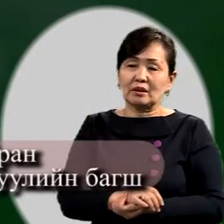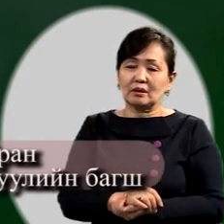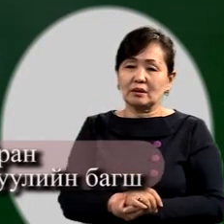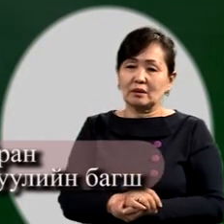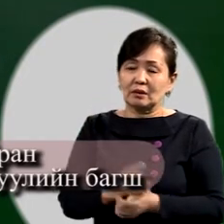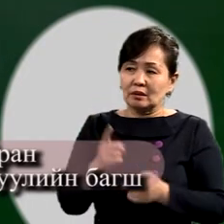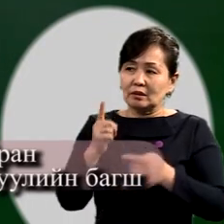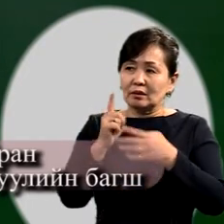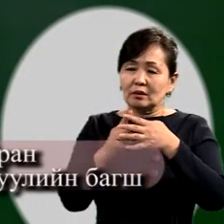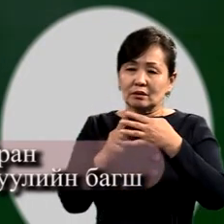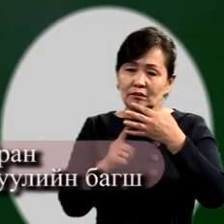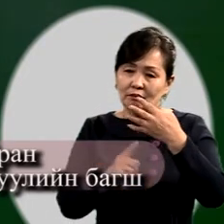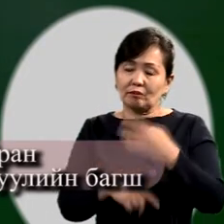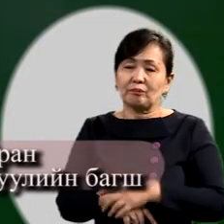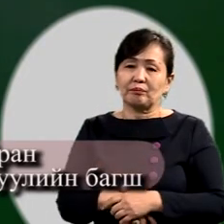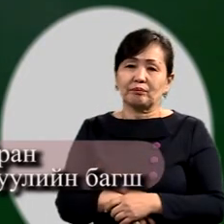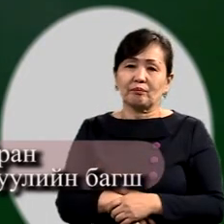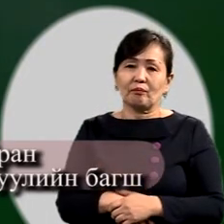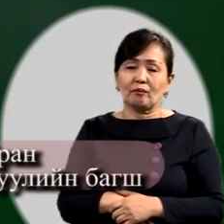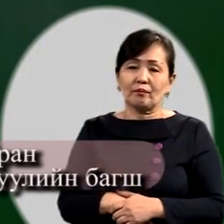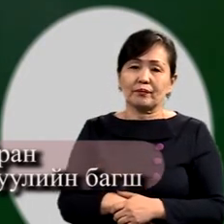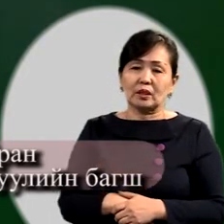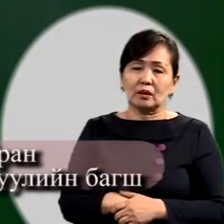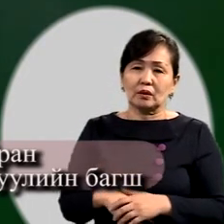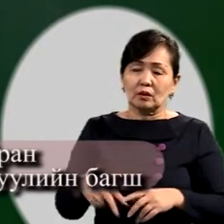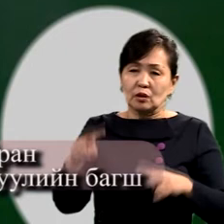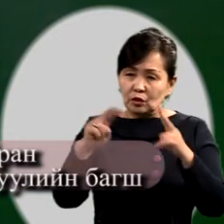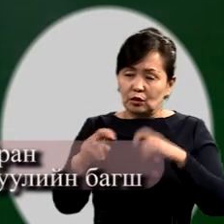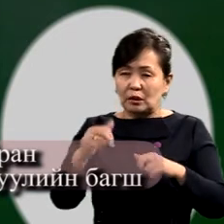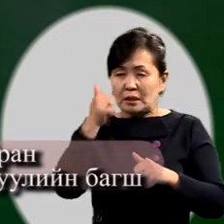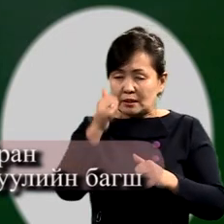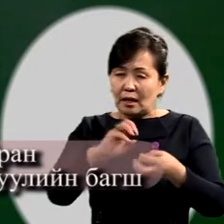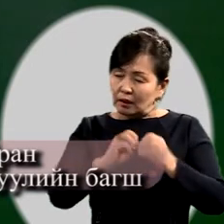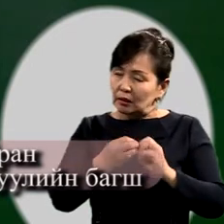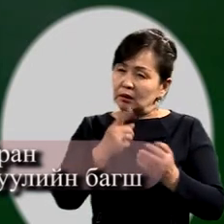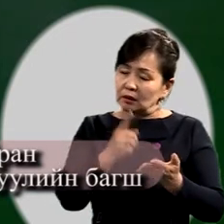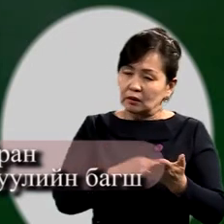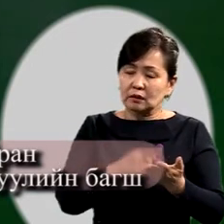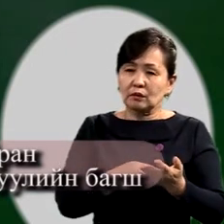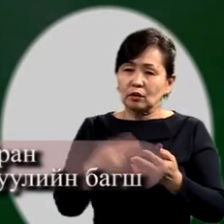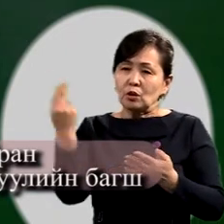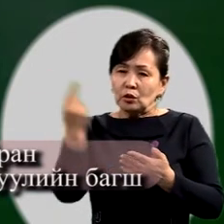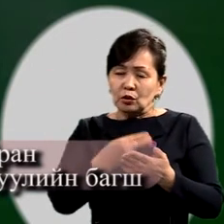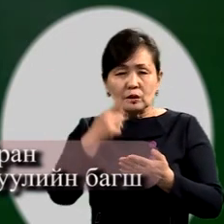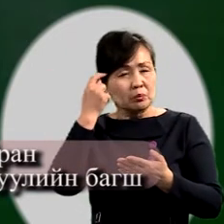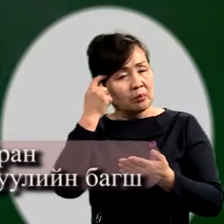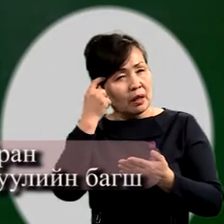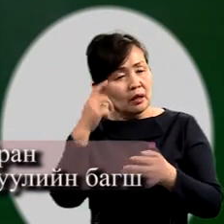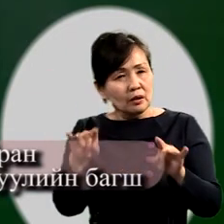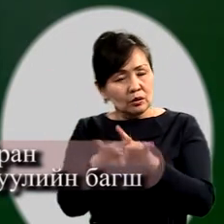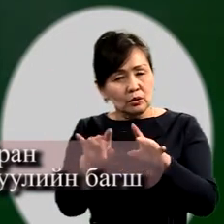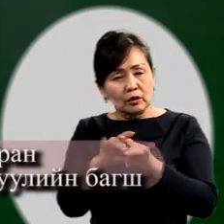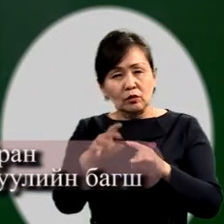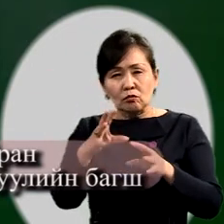өтейін. Менің айтқанымдай, жақсылап ақпарат жинап, сызғалы тұрған суреттерің туралы